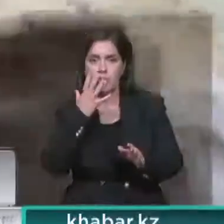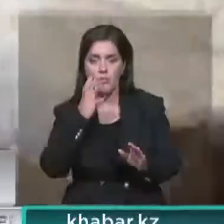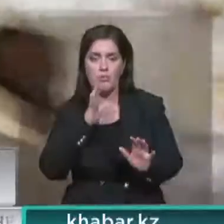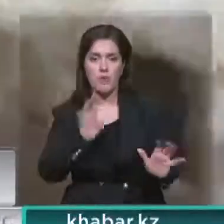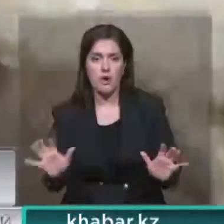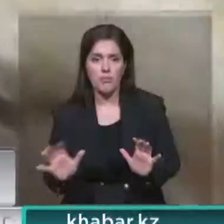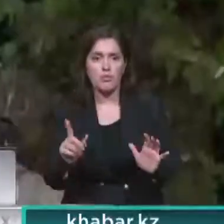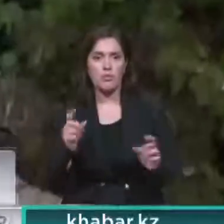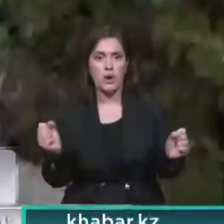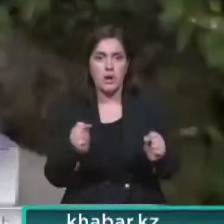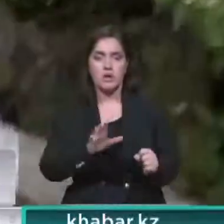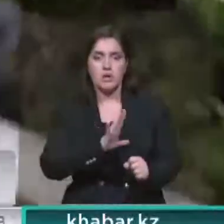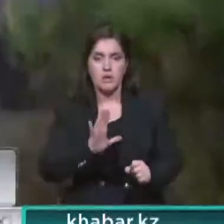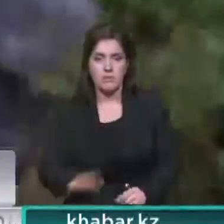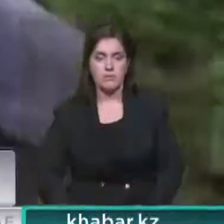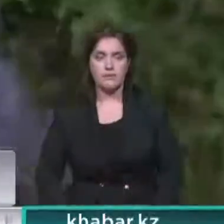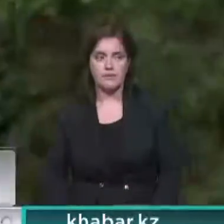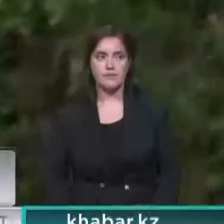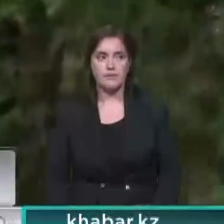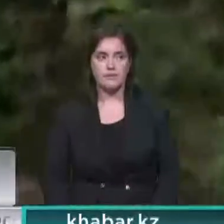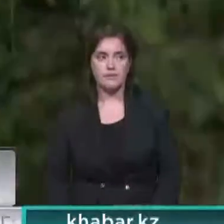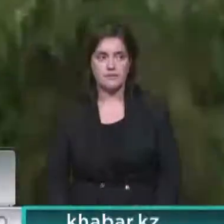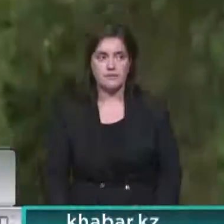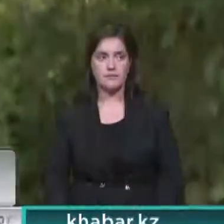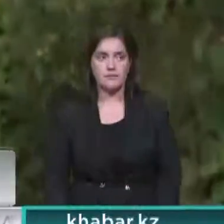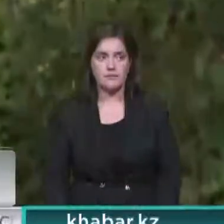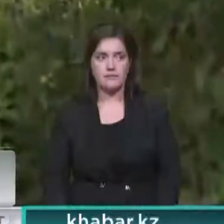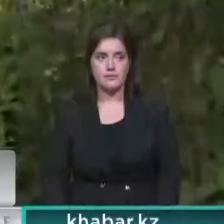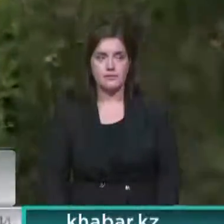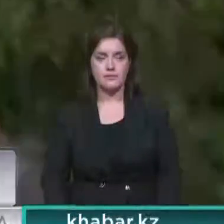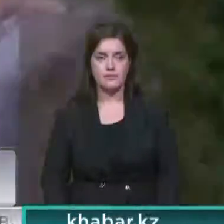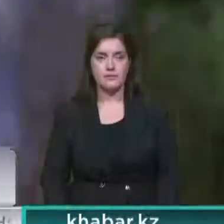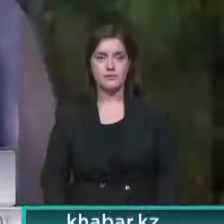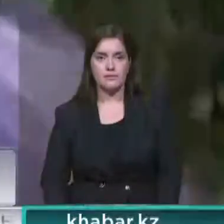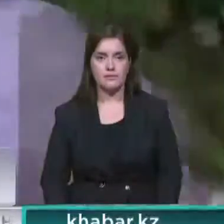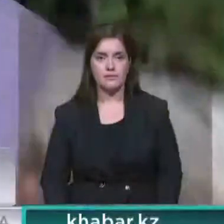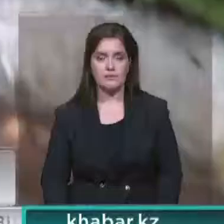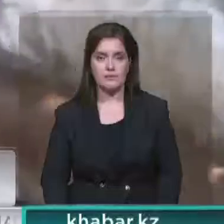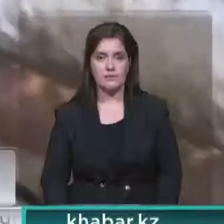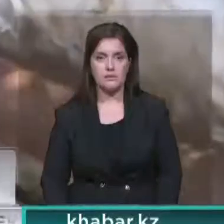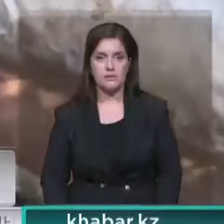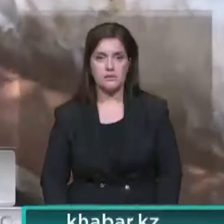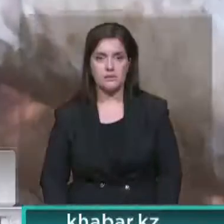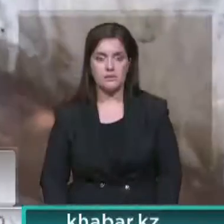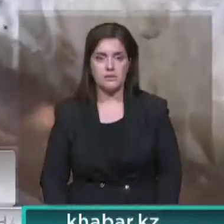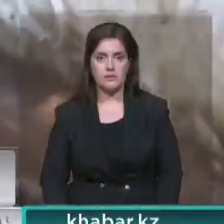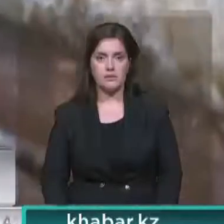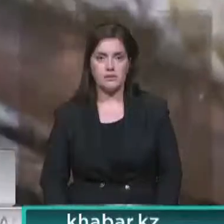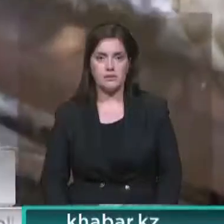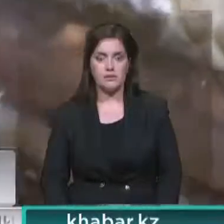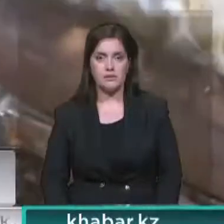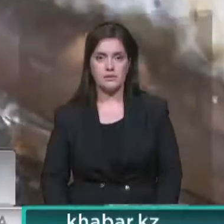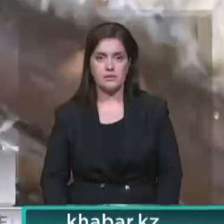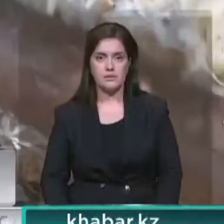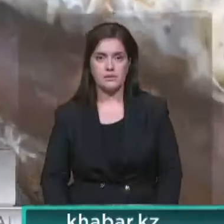не разморозились. Это куртка простая. Я уже так думал, от себя, как говорится, вот